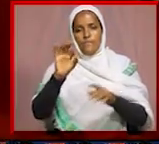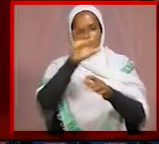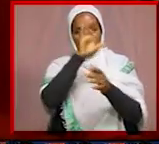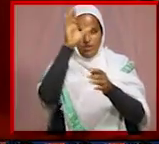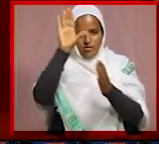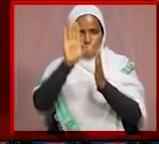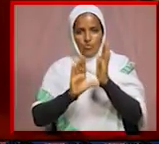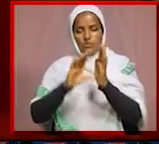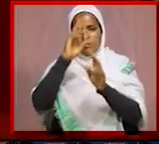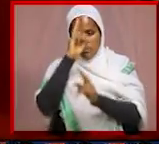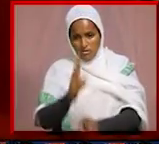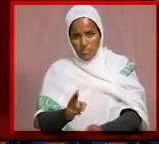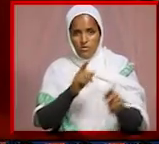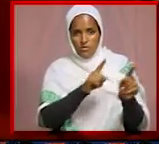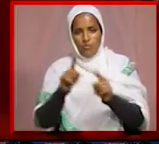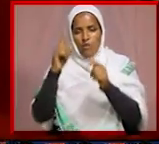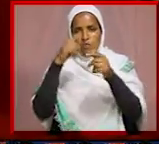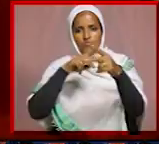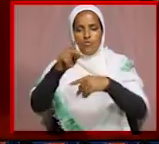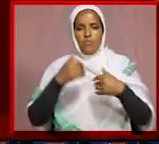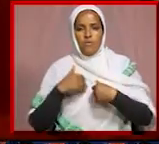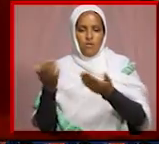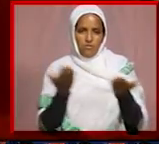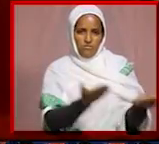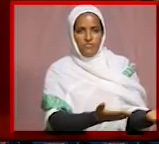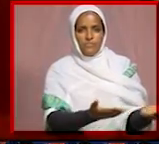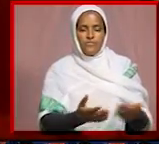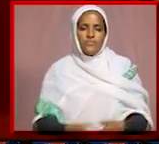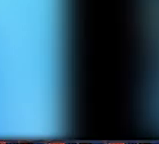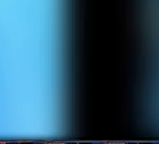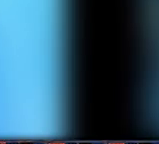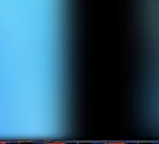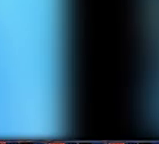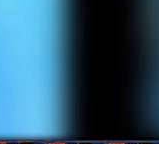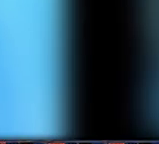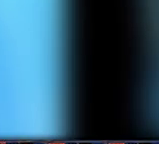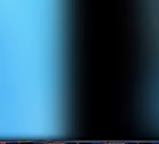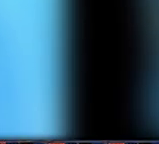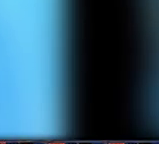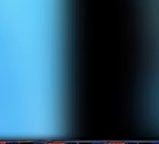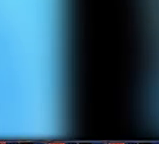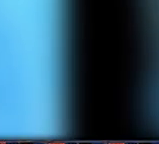የግንቦት ልደታ አከባበር በሚል አንድ መሰናዶ አለን። እሱን እንድትከታተሉ እንጋብዛለን።